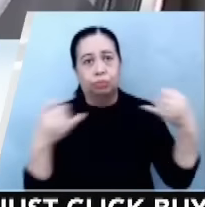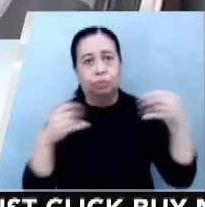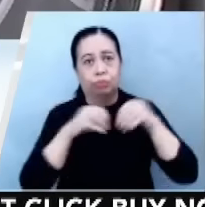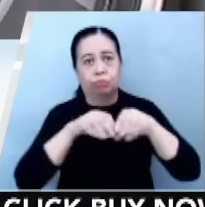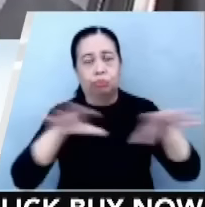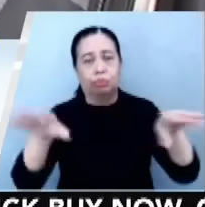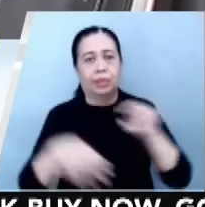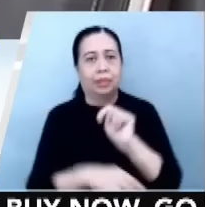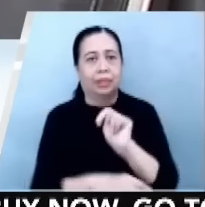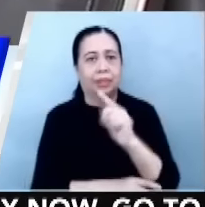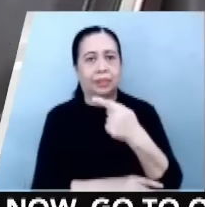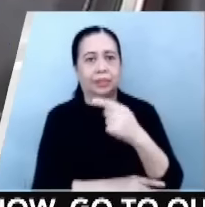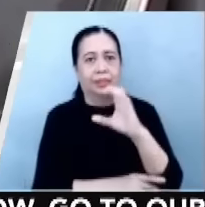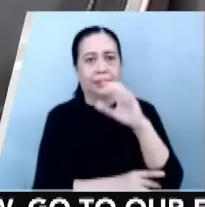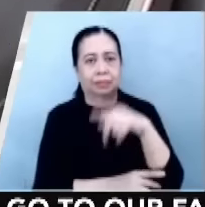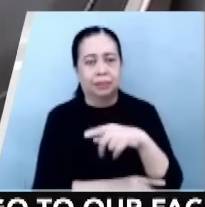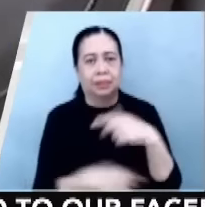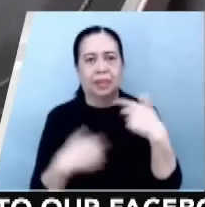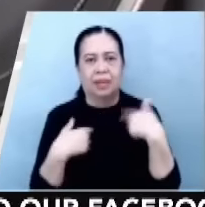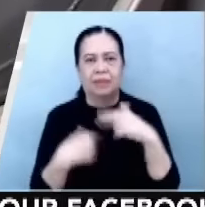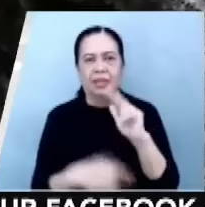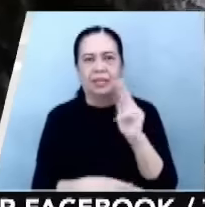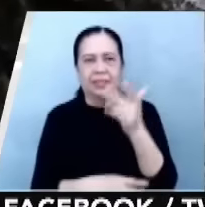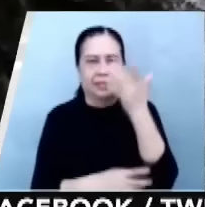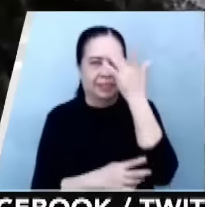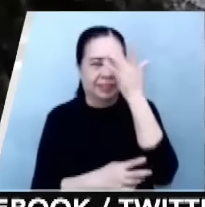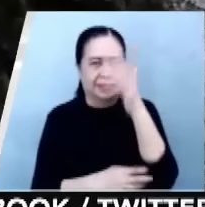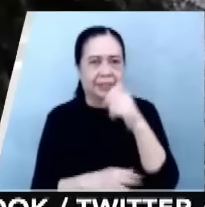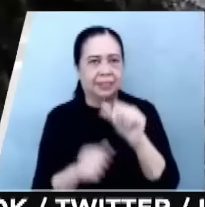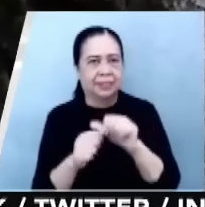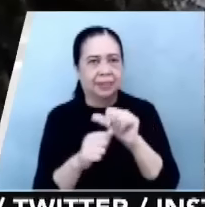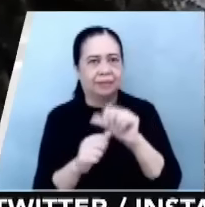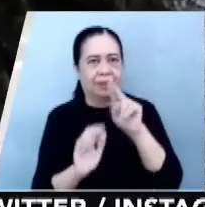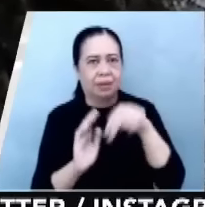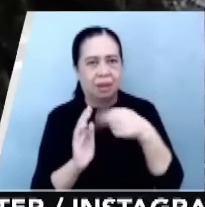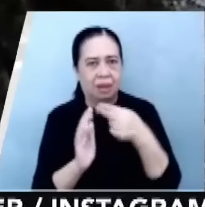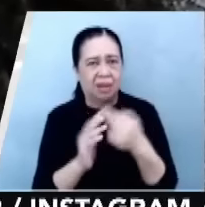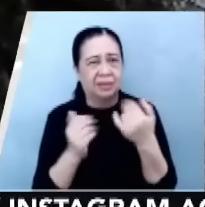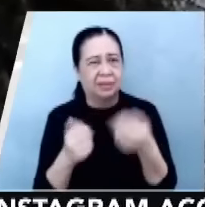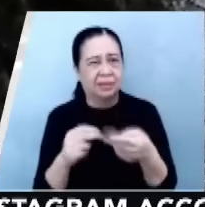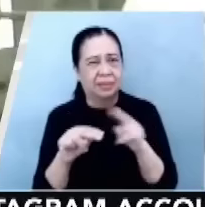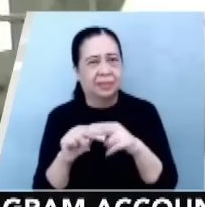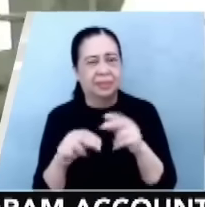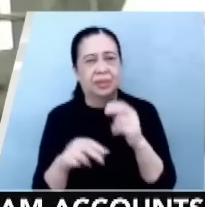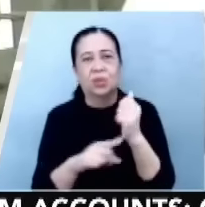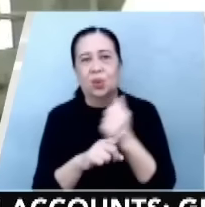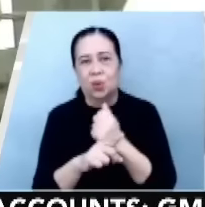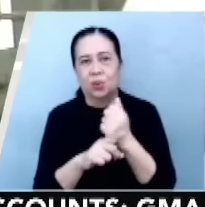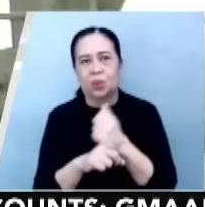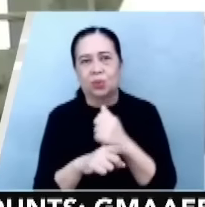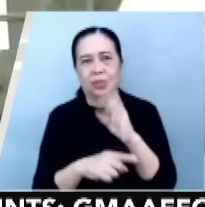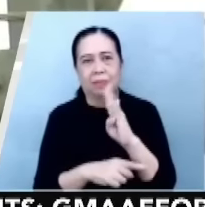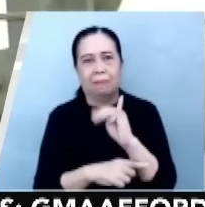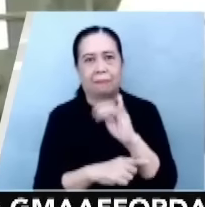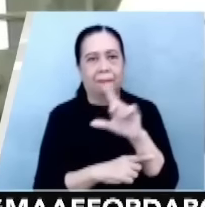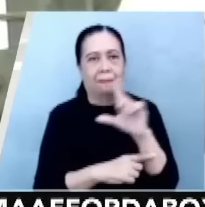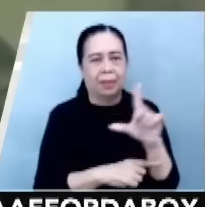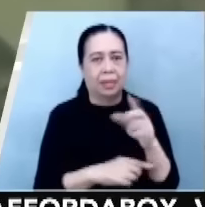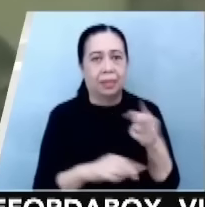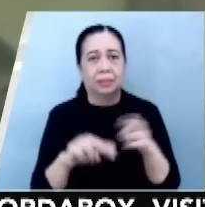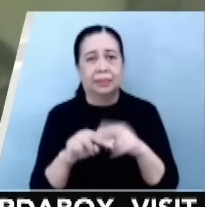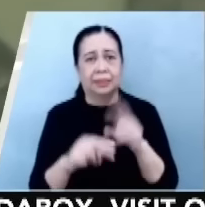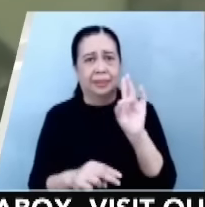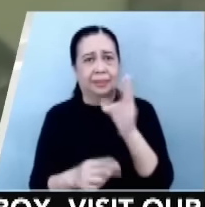Corporation, may 3 centavos per kilowatt hour na dagdag singil pa rin sa August billing ng Meralco. Dagdag na 7 pesos yan sa